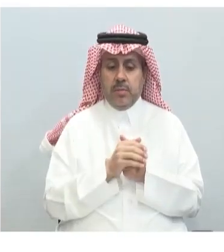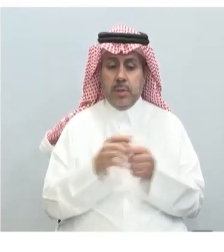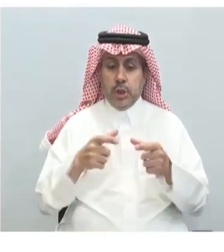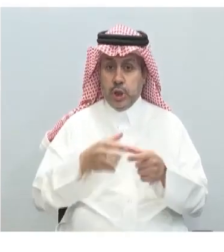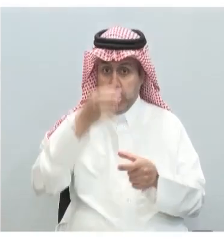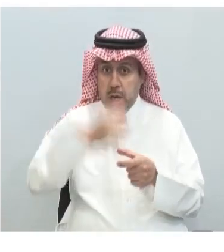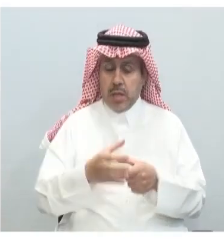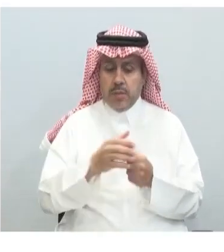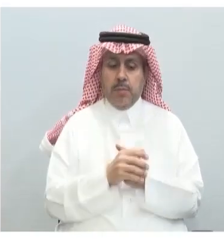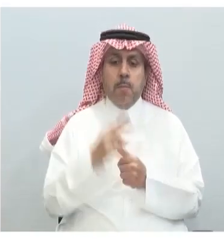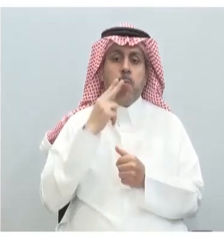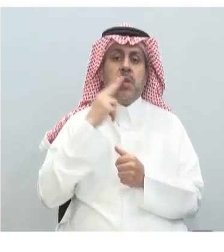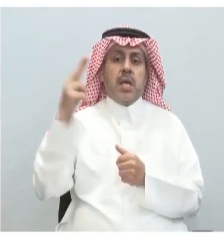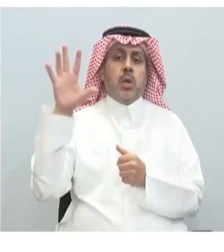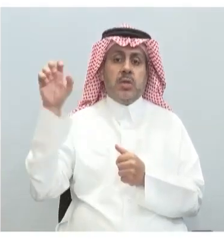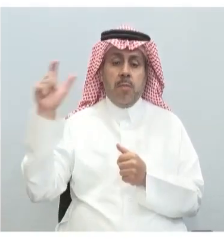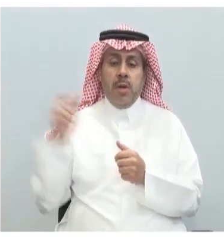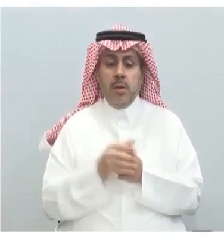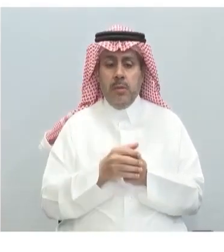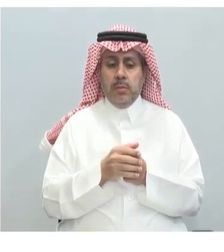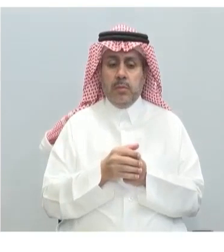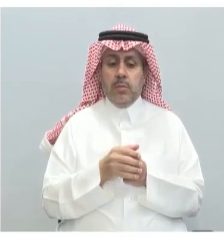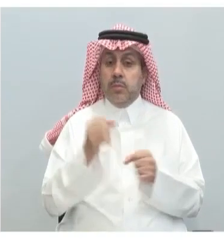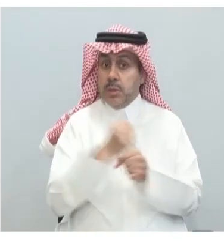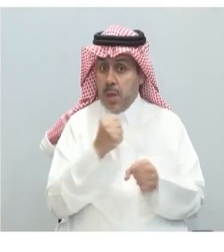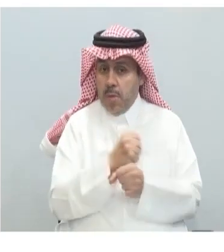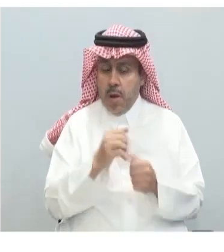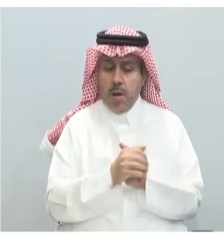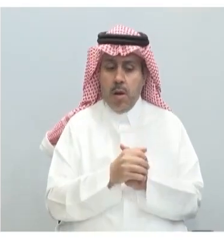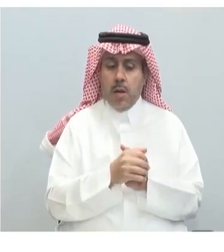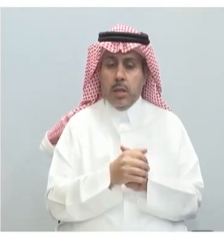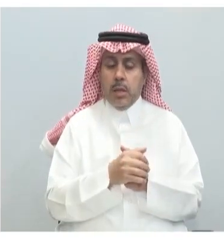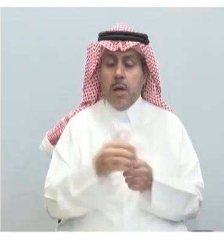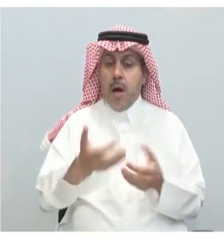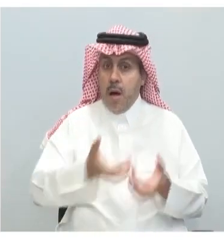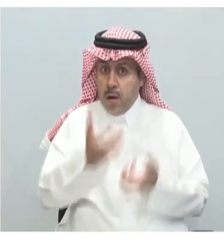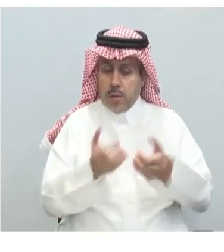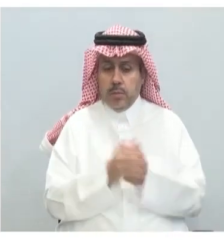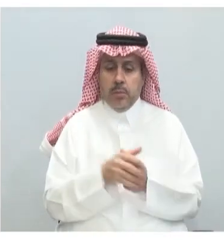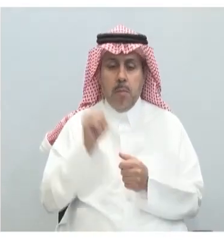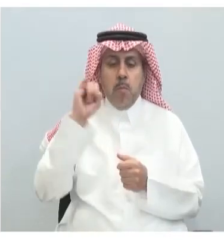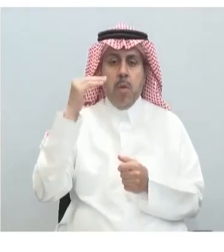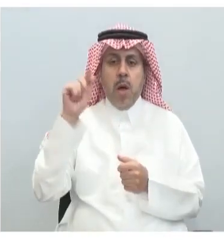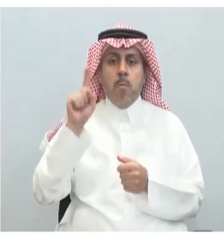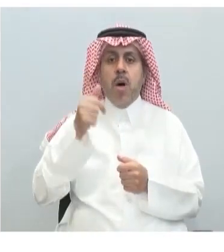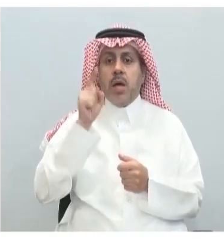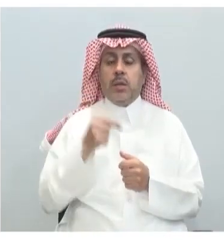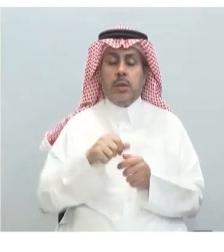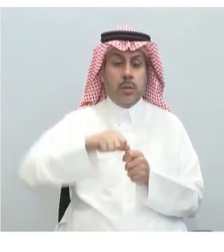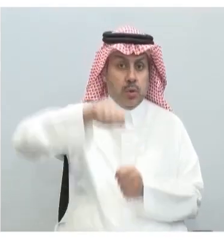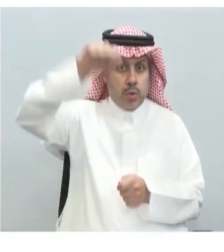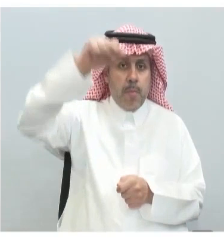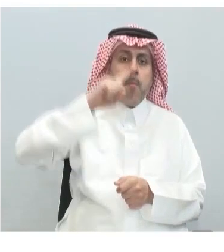250 ملي لابد ان تكون الكؤوس مناسبه لاستعمال في التجارب مخبار مدرج سعته 100